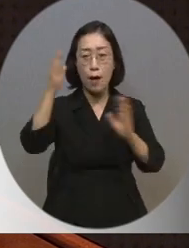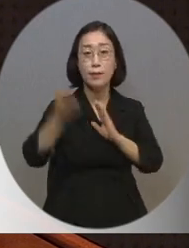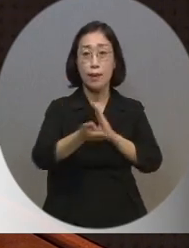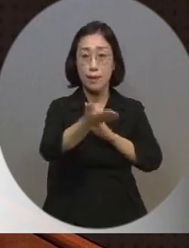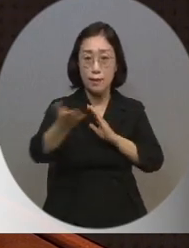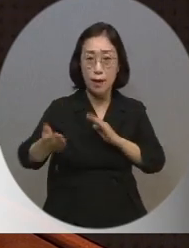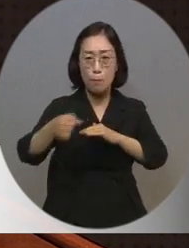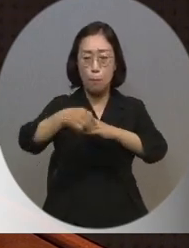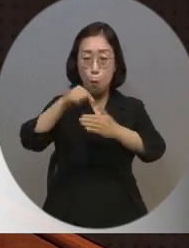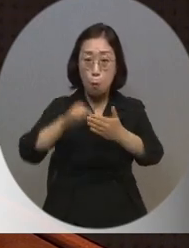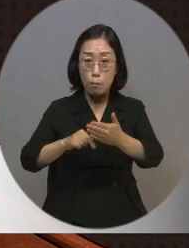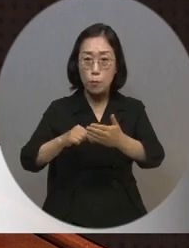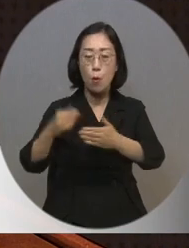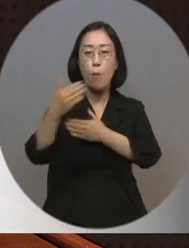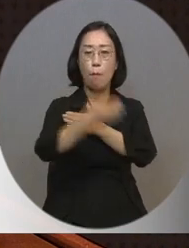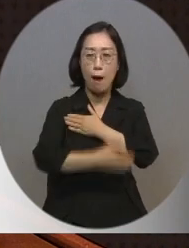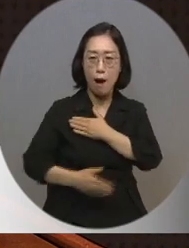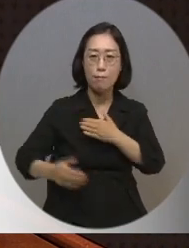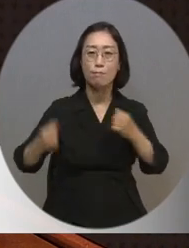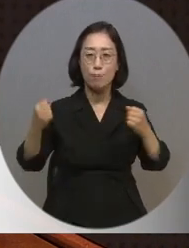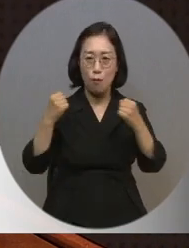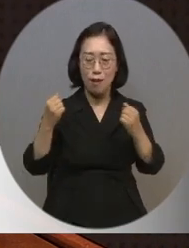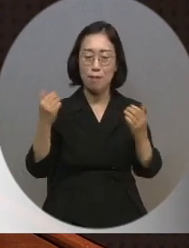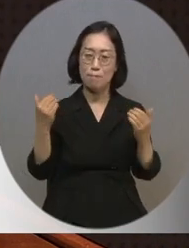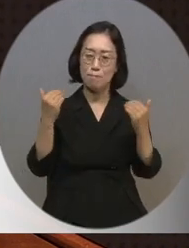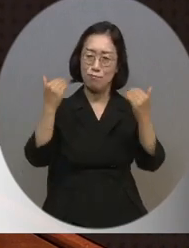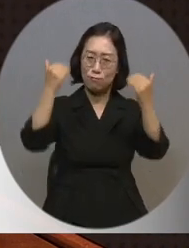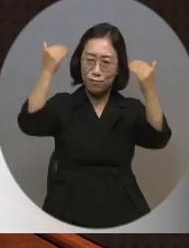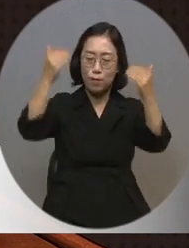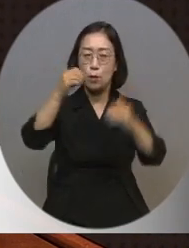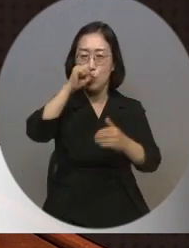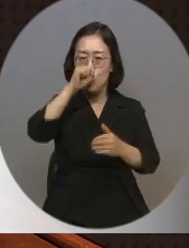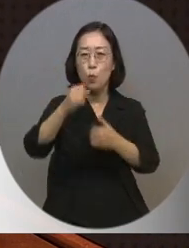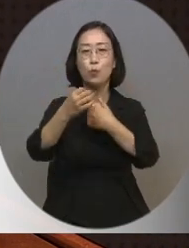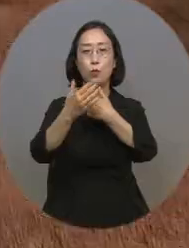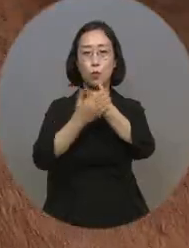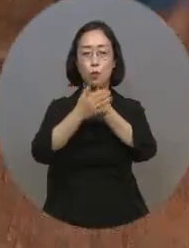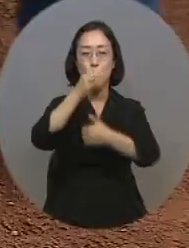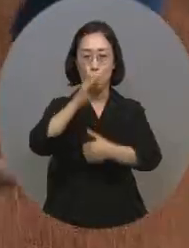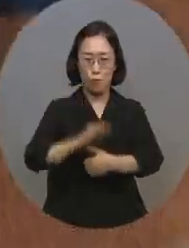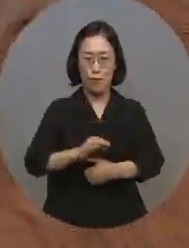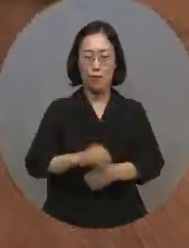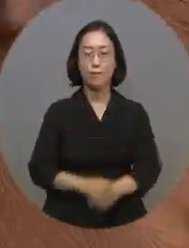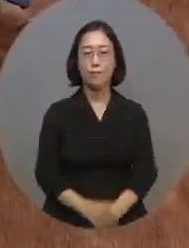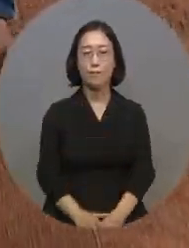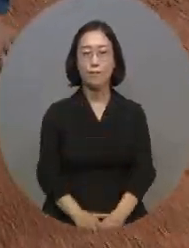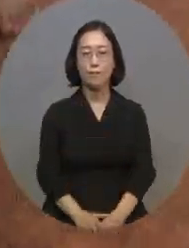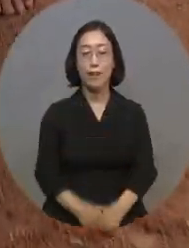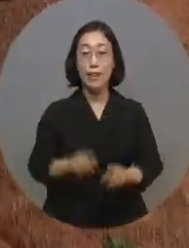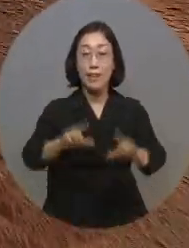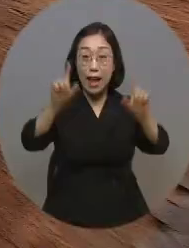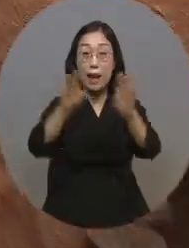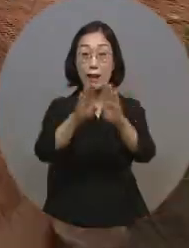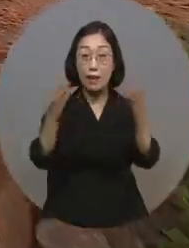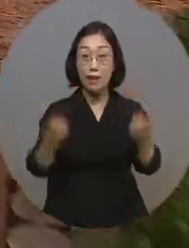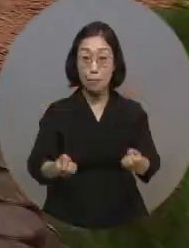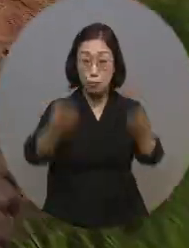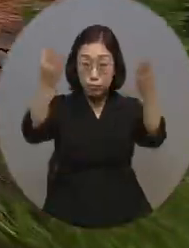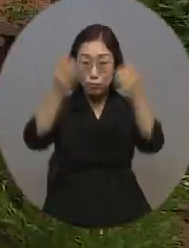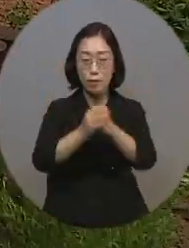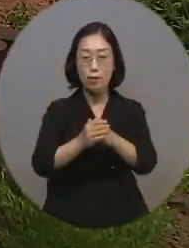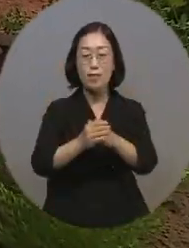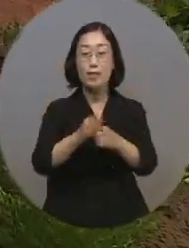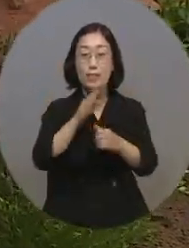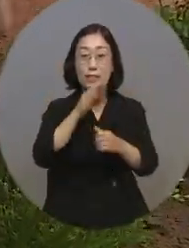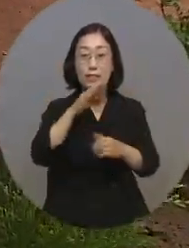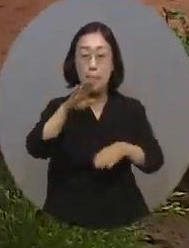몸과 마음을 성장시키는 데 큰 역할을 할 것입니다. 이날 개장식은 축하 행사 후 맨발